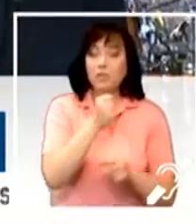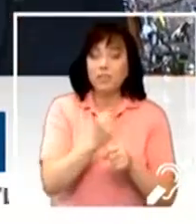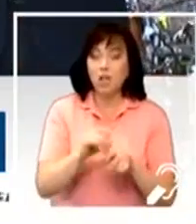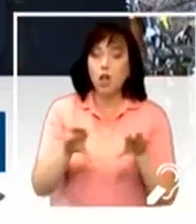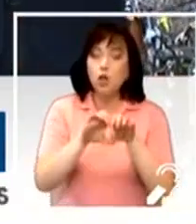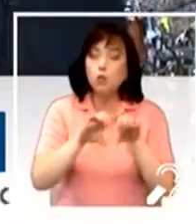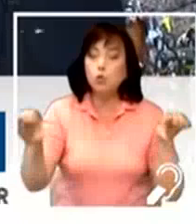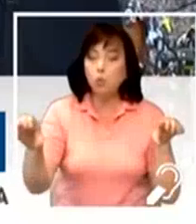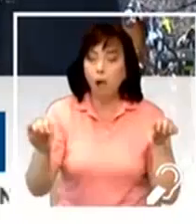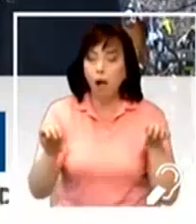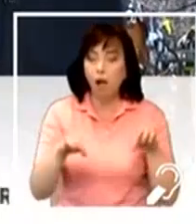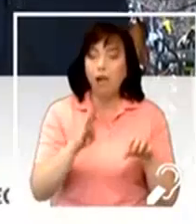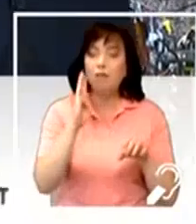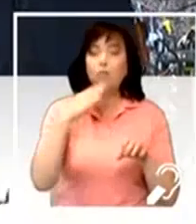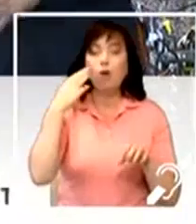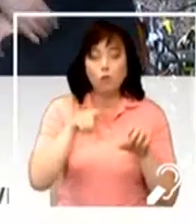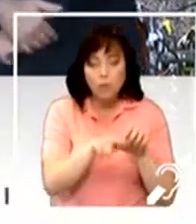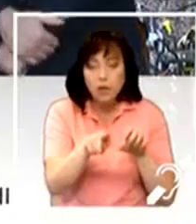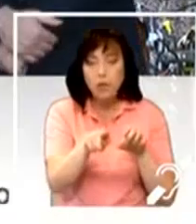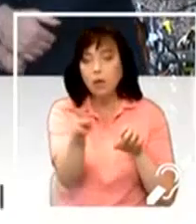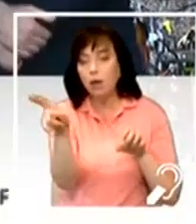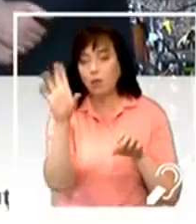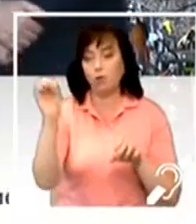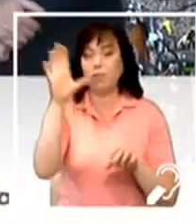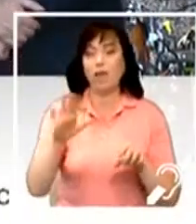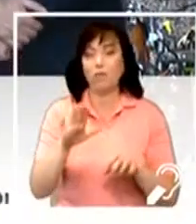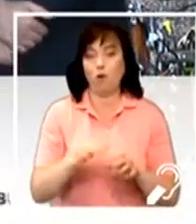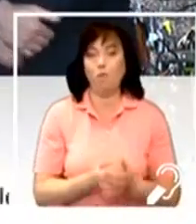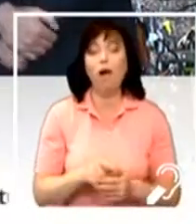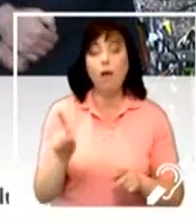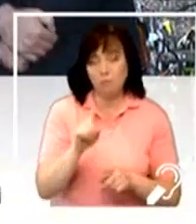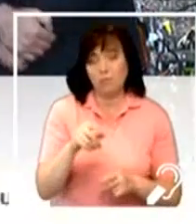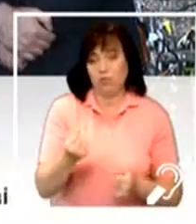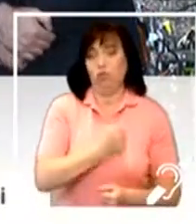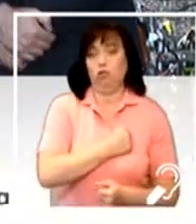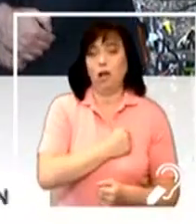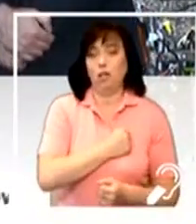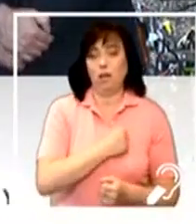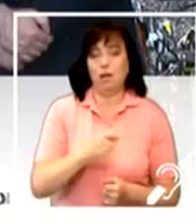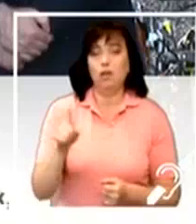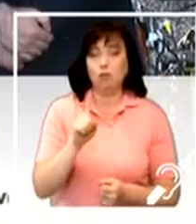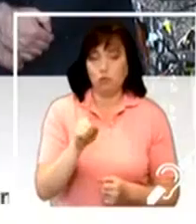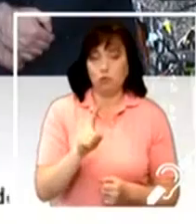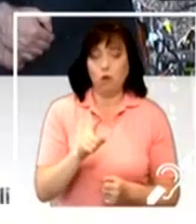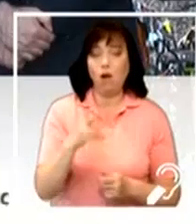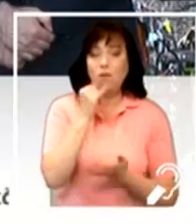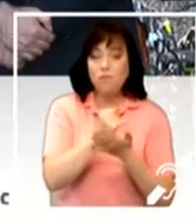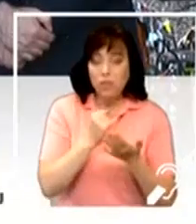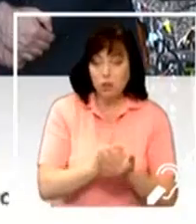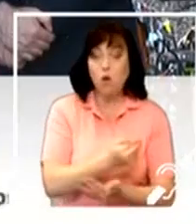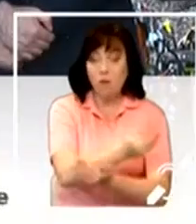spre România și apoi spre Europa, pentru că ar fi păcat. Ar fi păcat ca